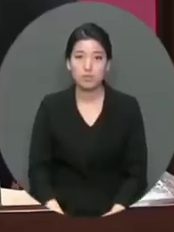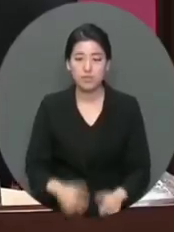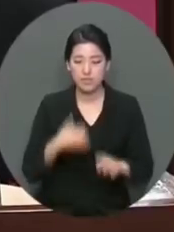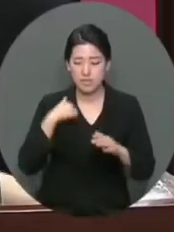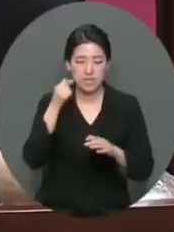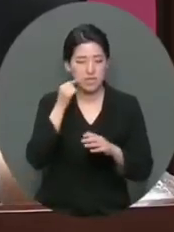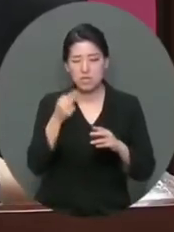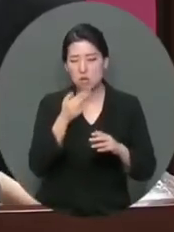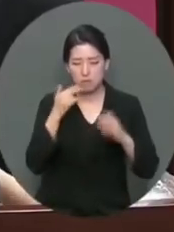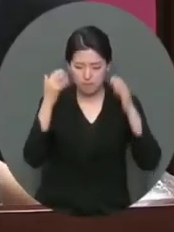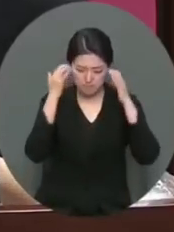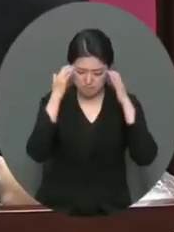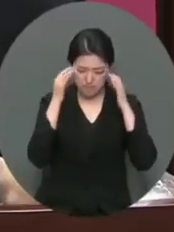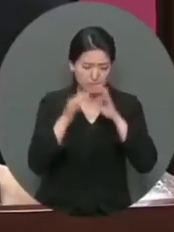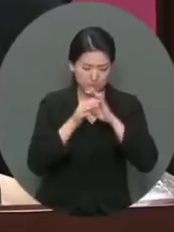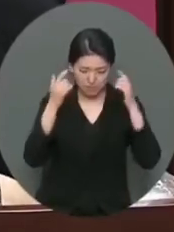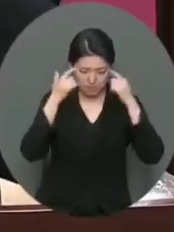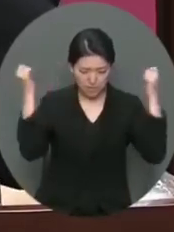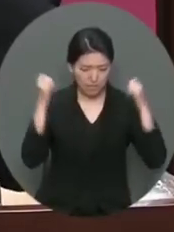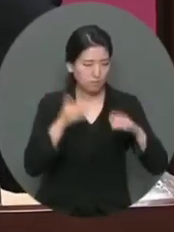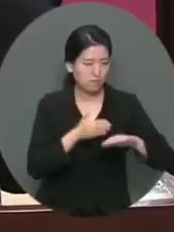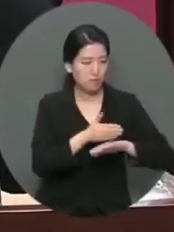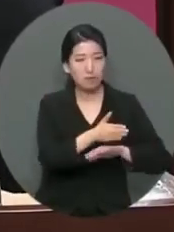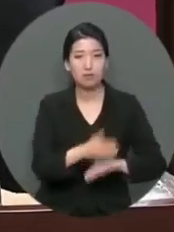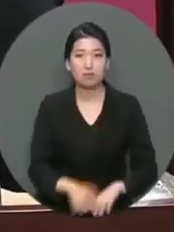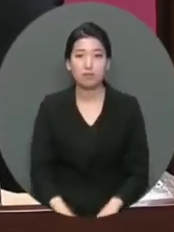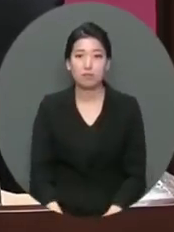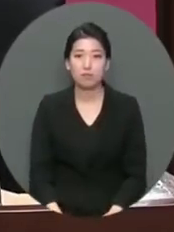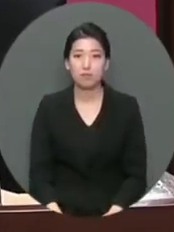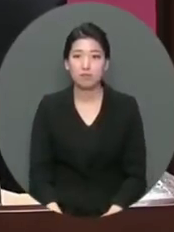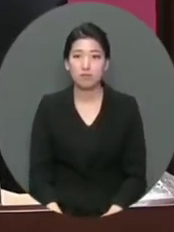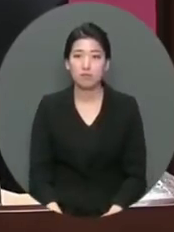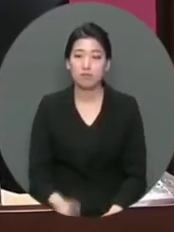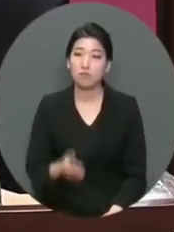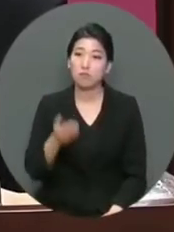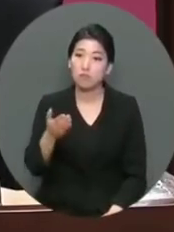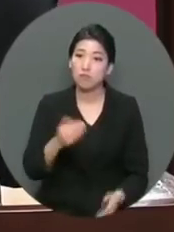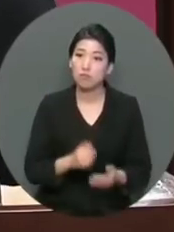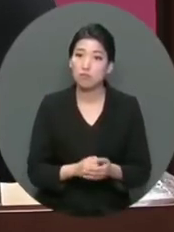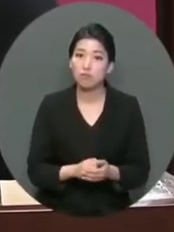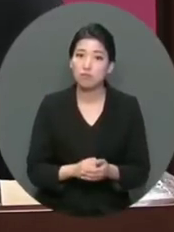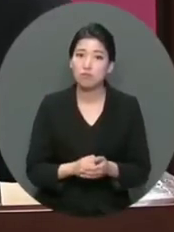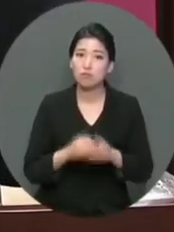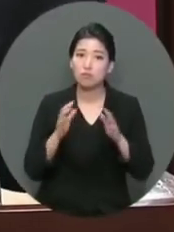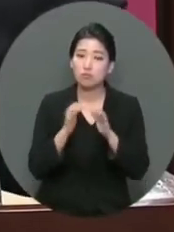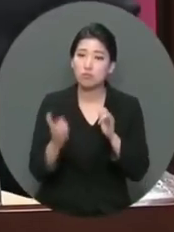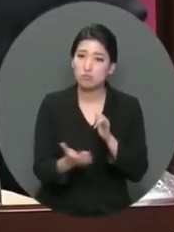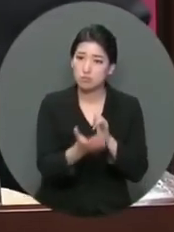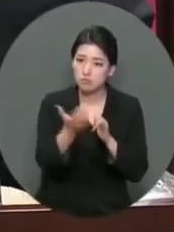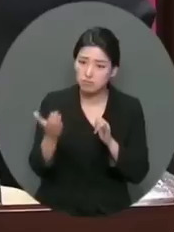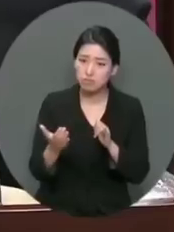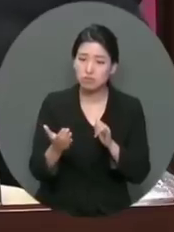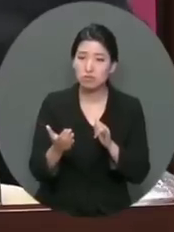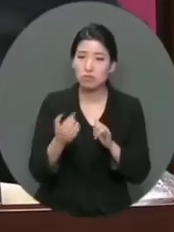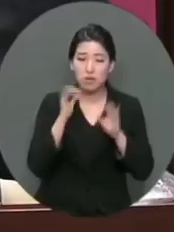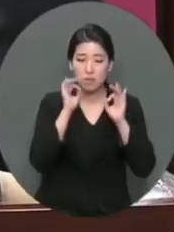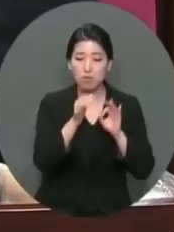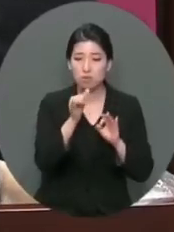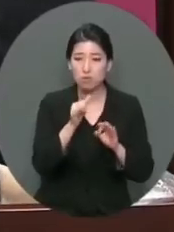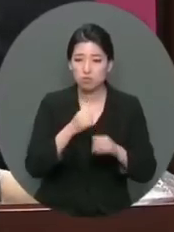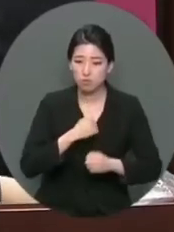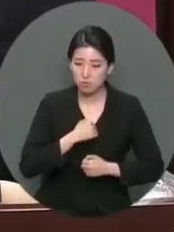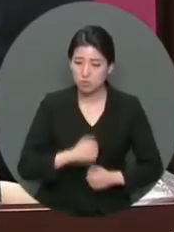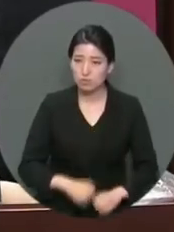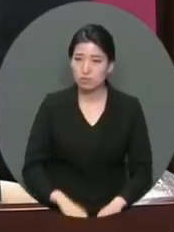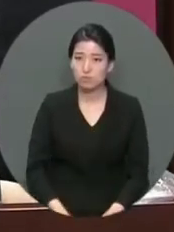인기가 없더라도 해야 되는 겁니다. 참여한 사람은 국민입니다. 말 조심해 주시기 바랍니다. 이런 결과라면 총리와